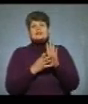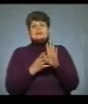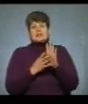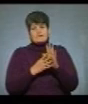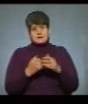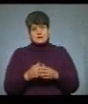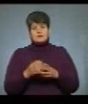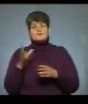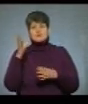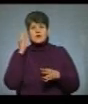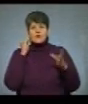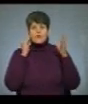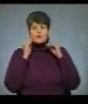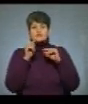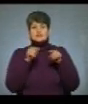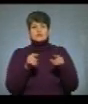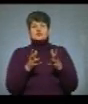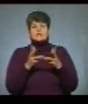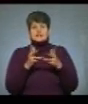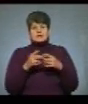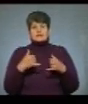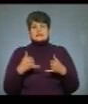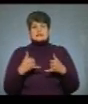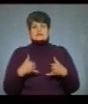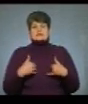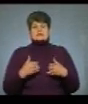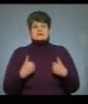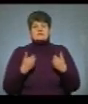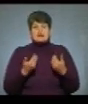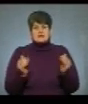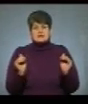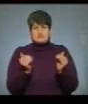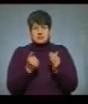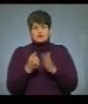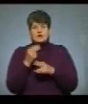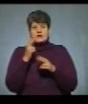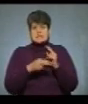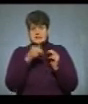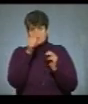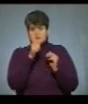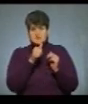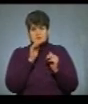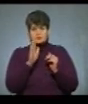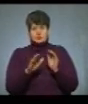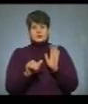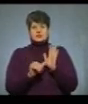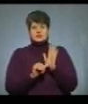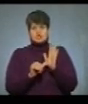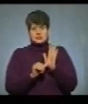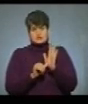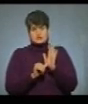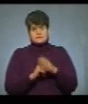Але враховуючи те, що кількість звернень зараз зменшується, до кінця місяця буде запущений 6-й цілодобовий